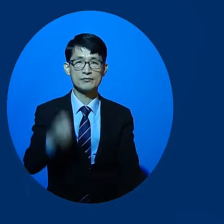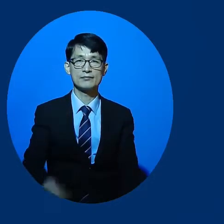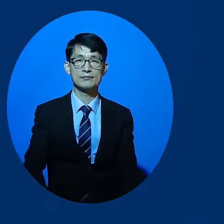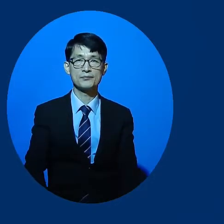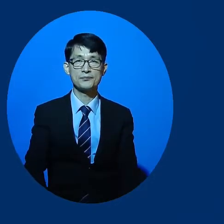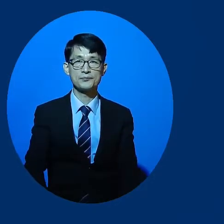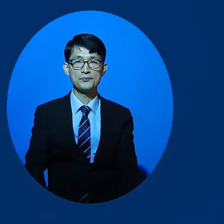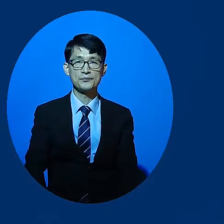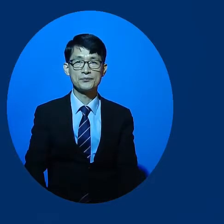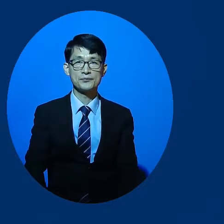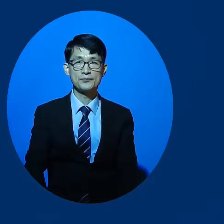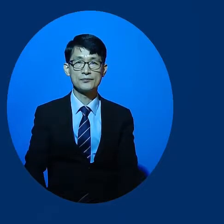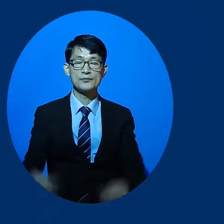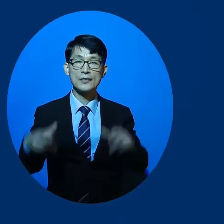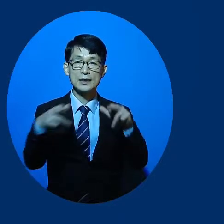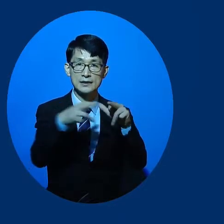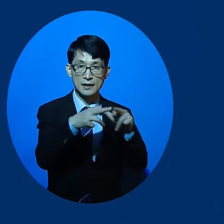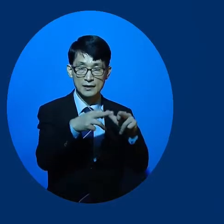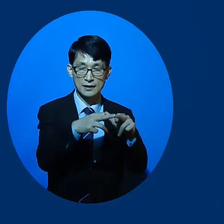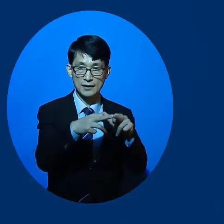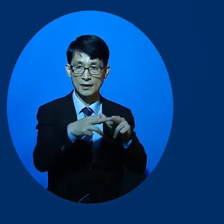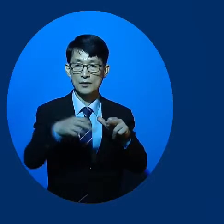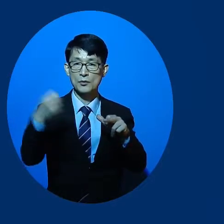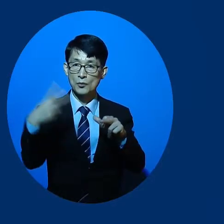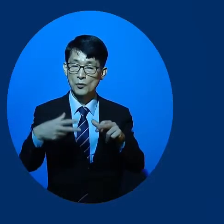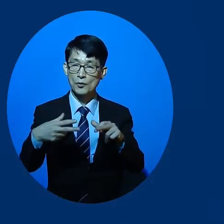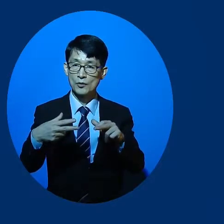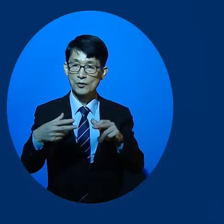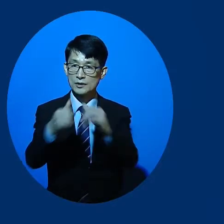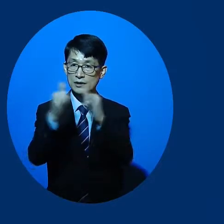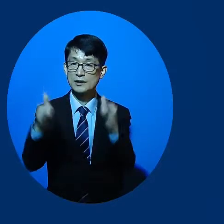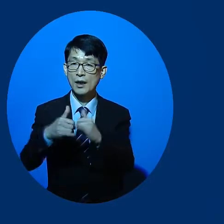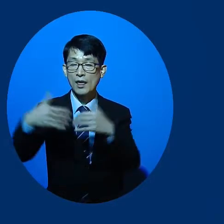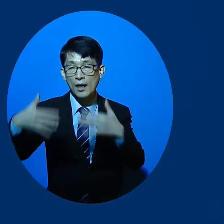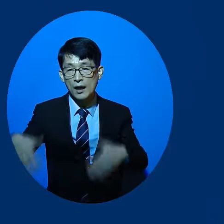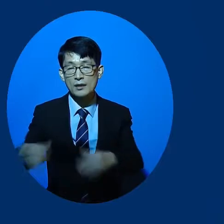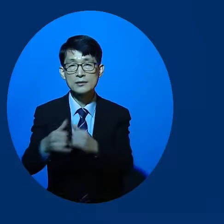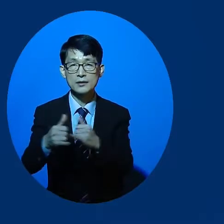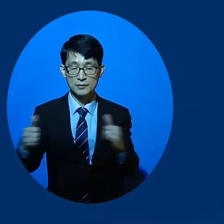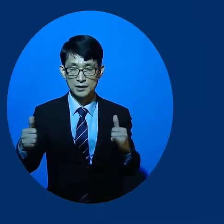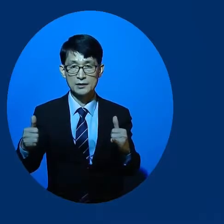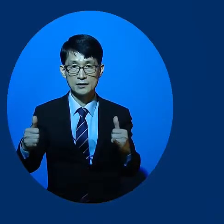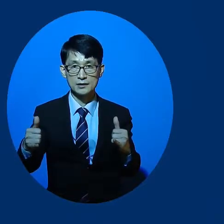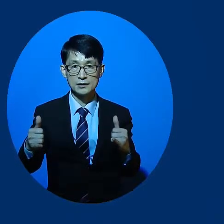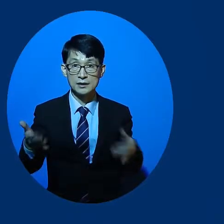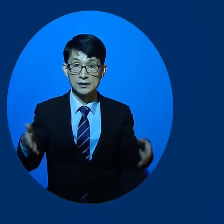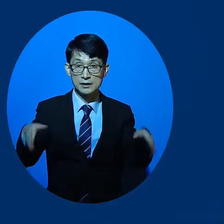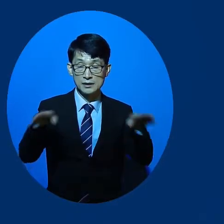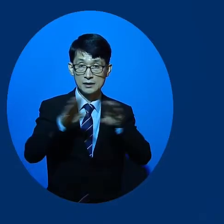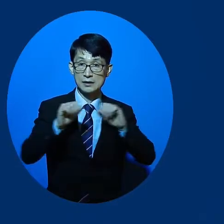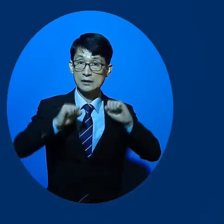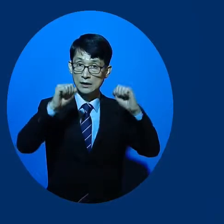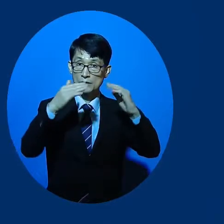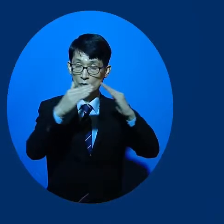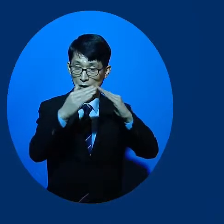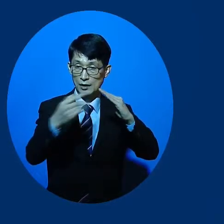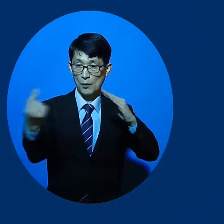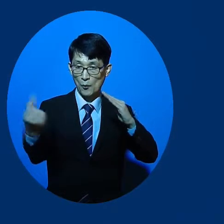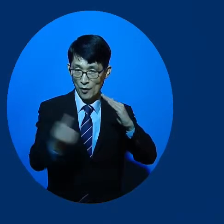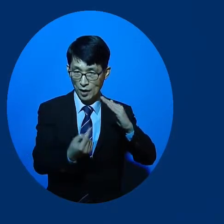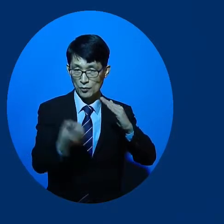그래서 장애인과 사회적 약자들이 시설을 접근하는 데 있어서 또는 이용하는 데